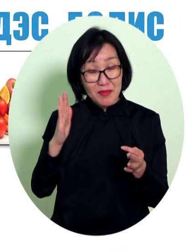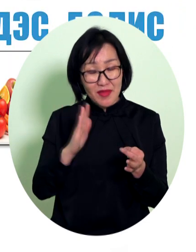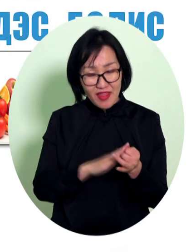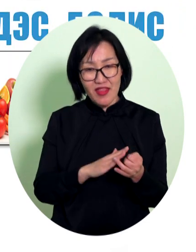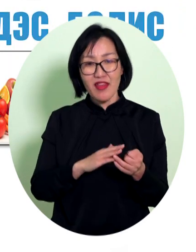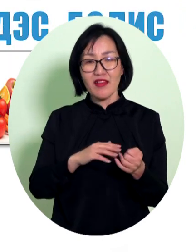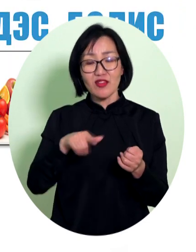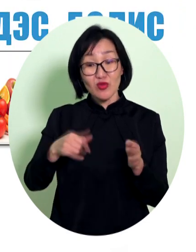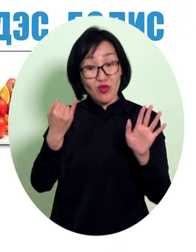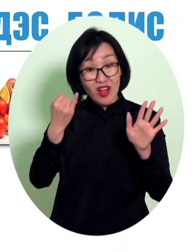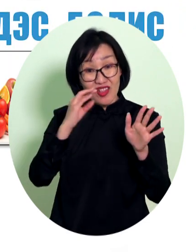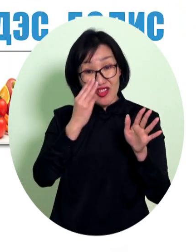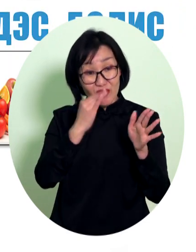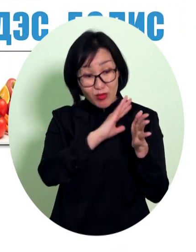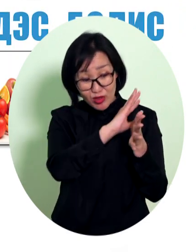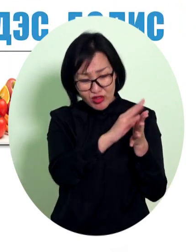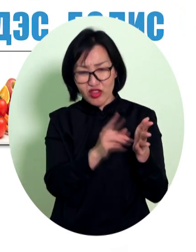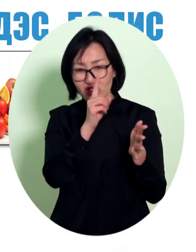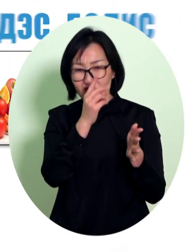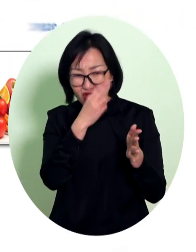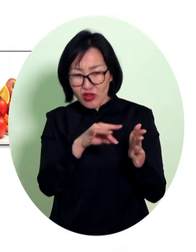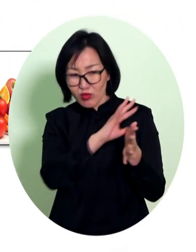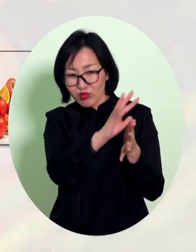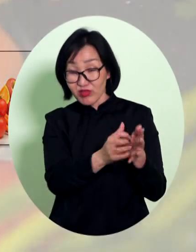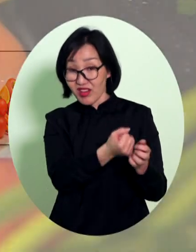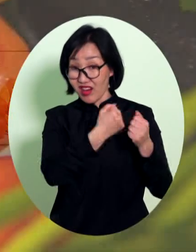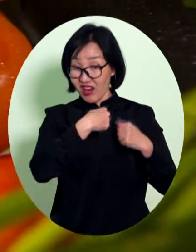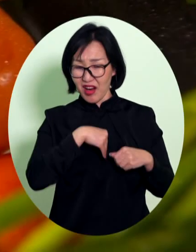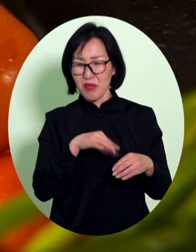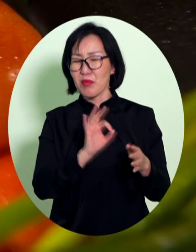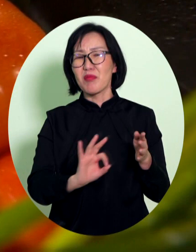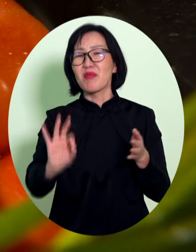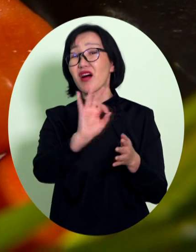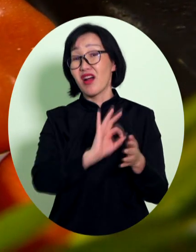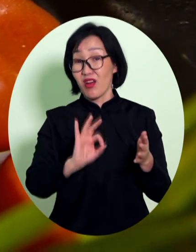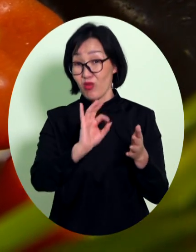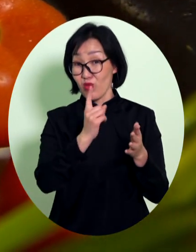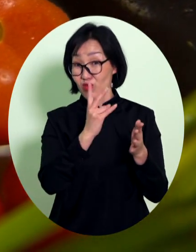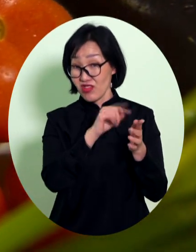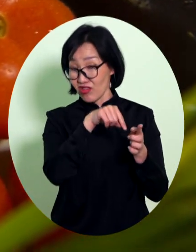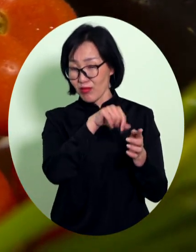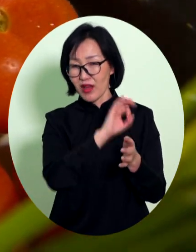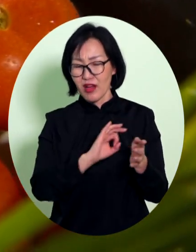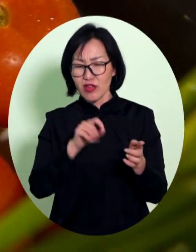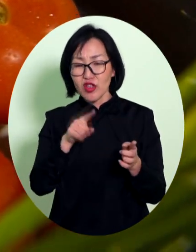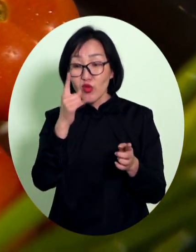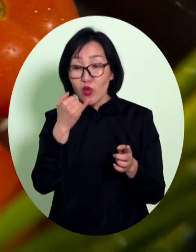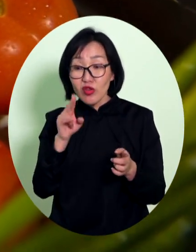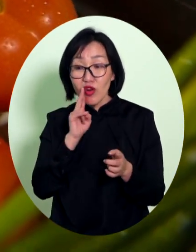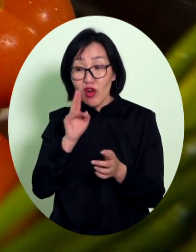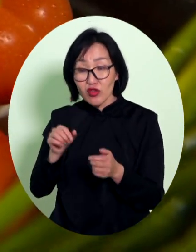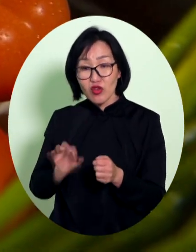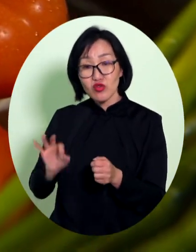ус. Эдгээр 6 шинж бодисыг бүгдийг нэг дор агуулсан иж хэдийн хүнс гэж байдаггүй. Тиймээс шинж бодисуудыг нэг удаагийн